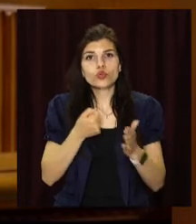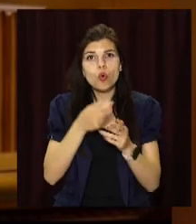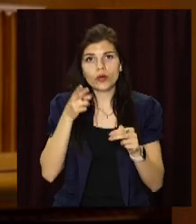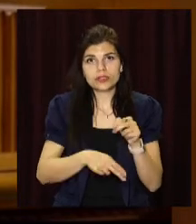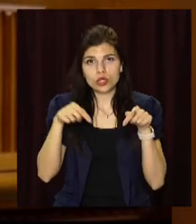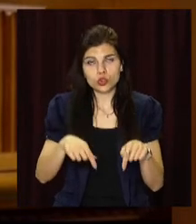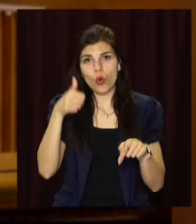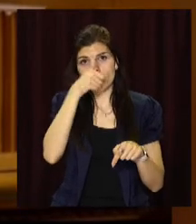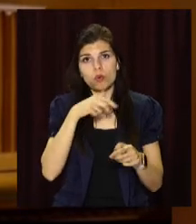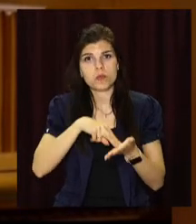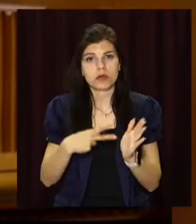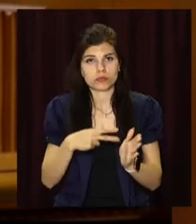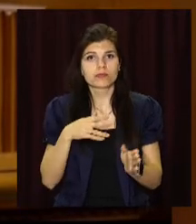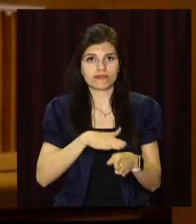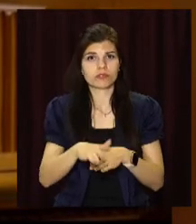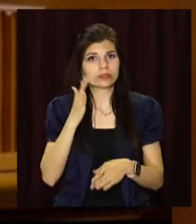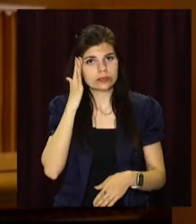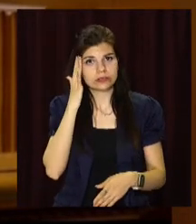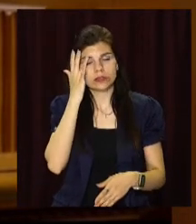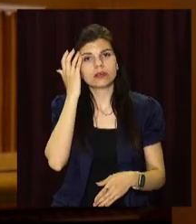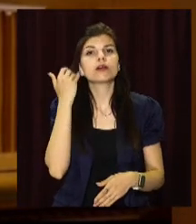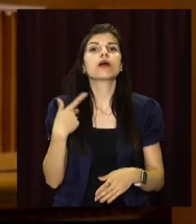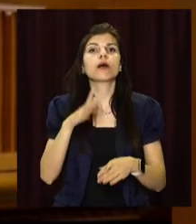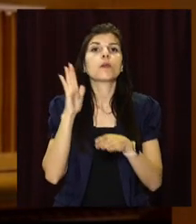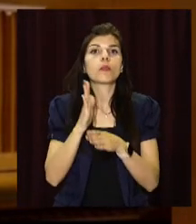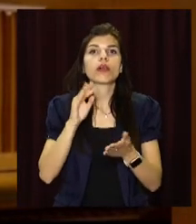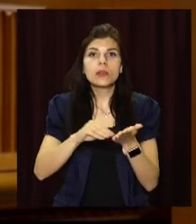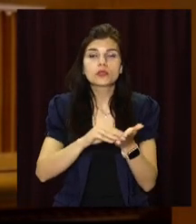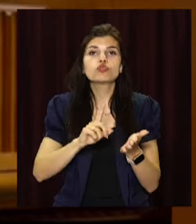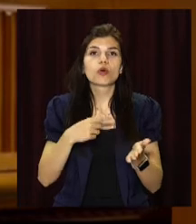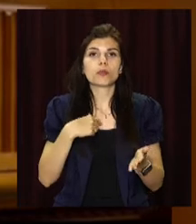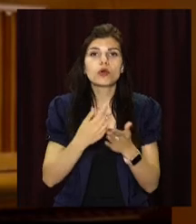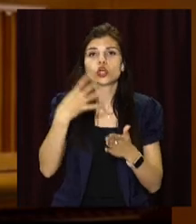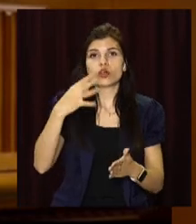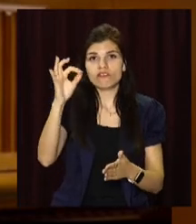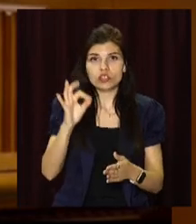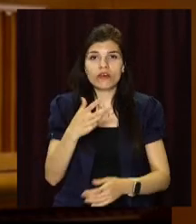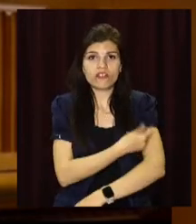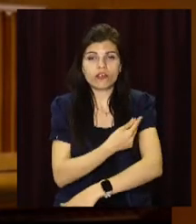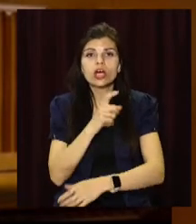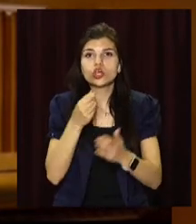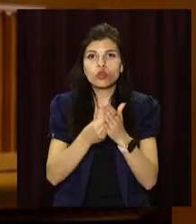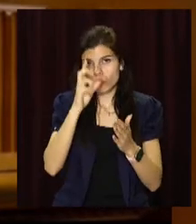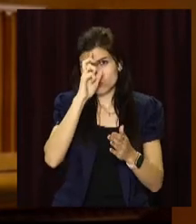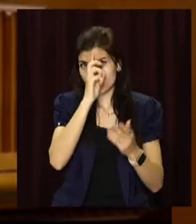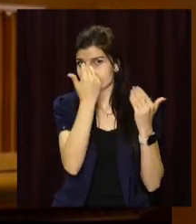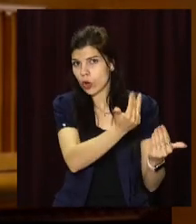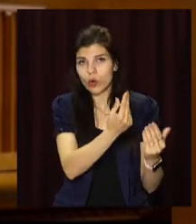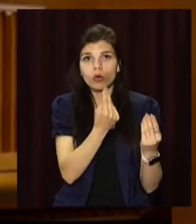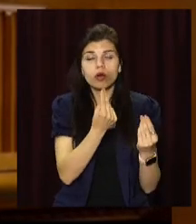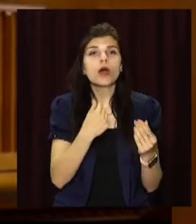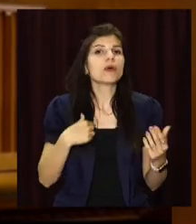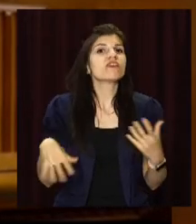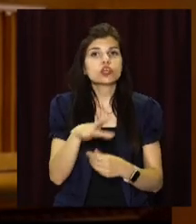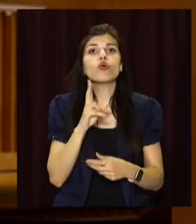кінця цього року. У постанові визначено, що ми маємо вакцинувати 40% за кошти держбюджету. Ми всіх,